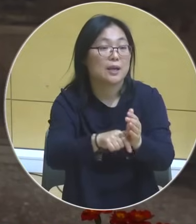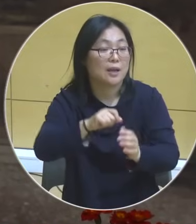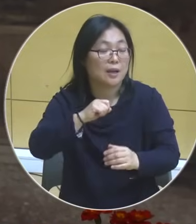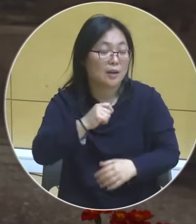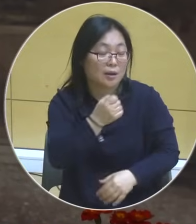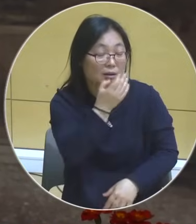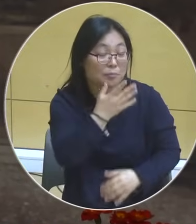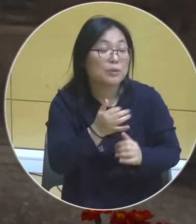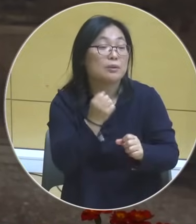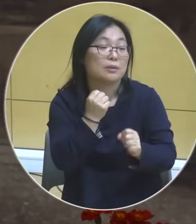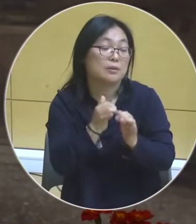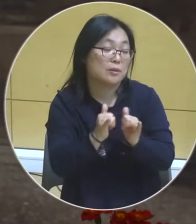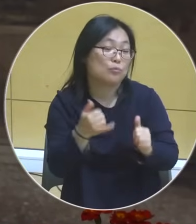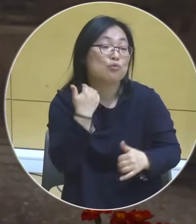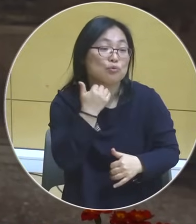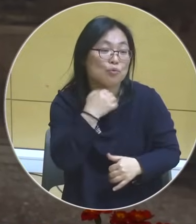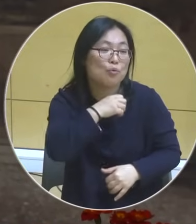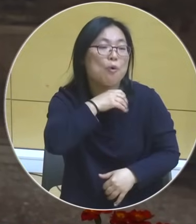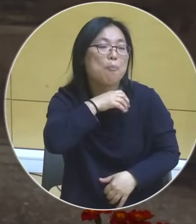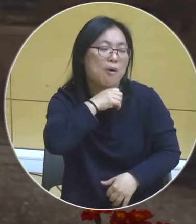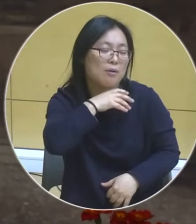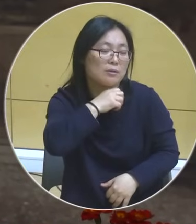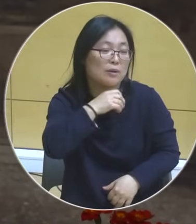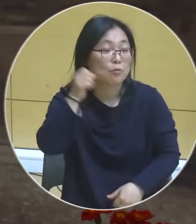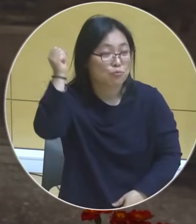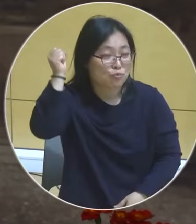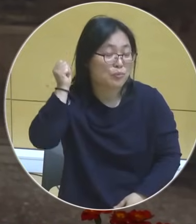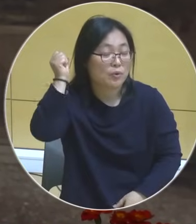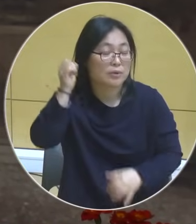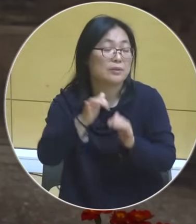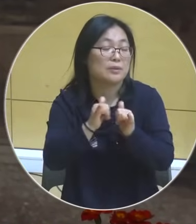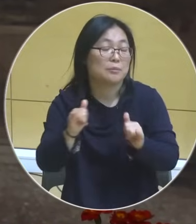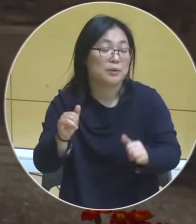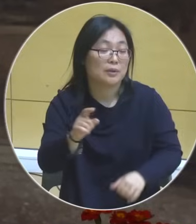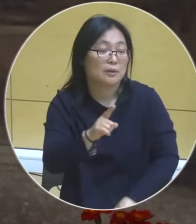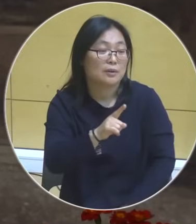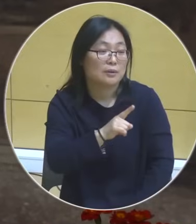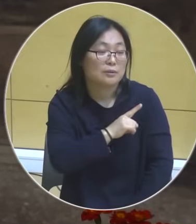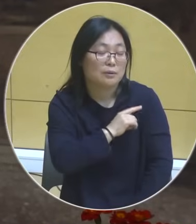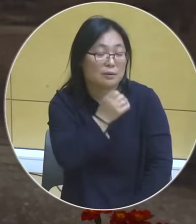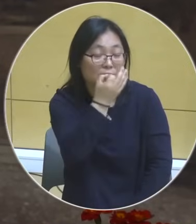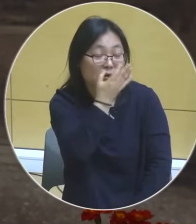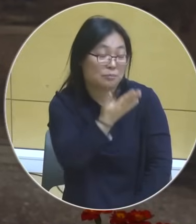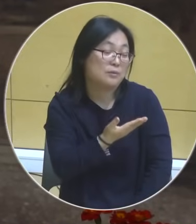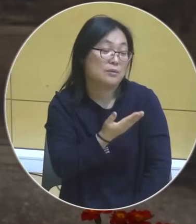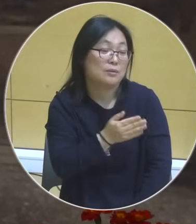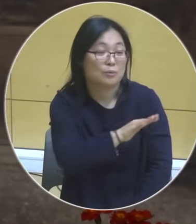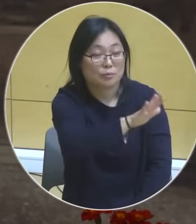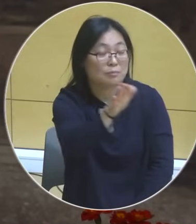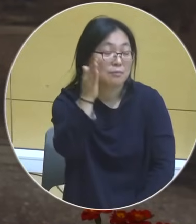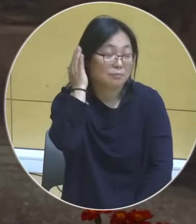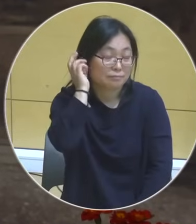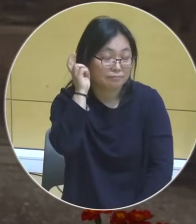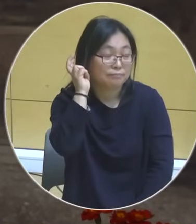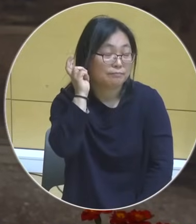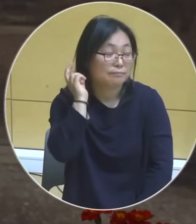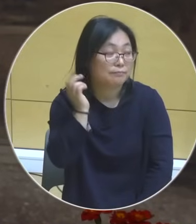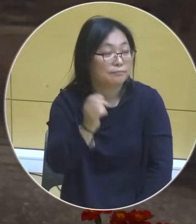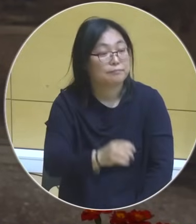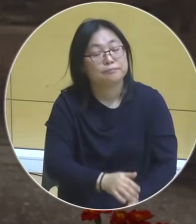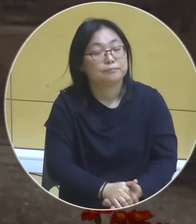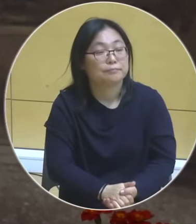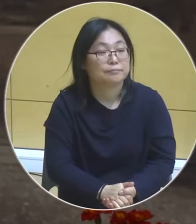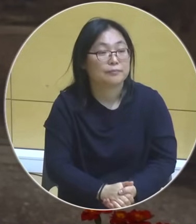어떤 사람입니까? 원망하는 사람과 불평하는 사람이 얼마나 힘든가 하는 것을 여러분 잘 아실 줄 압니다.